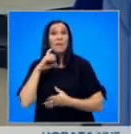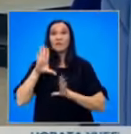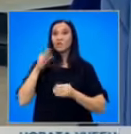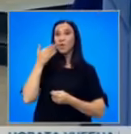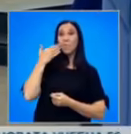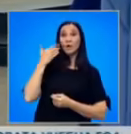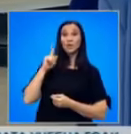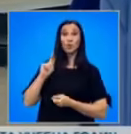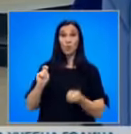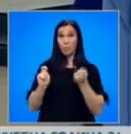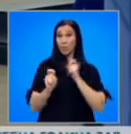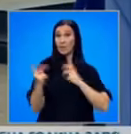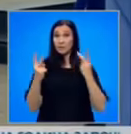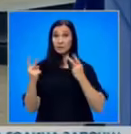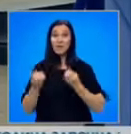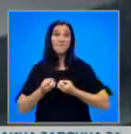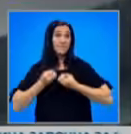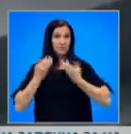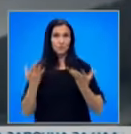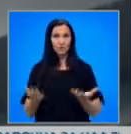променят разбирането ни за възможното.